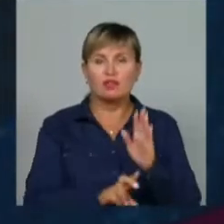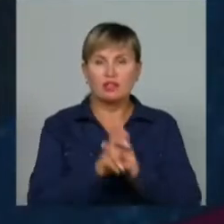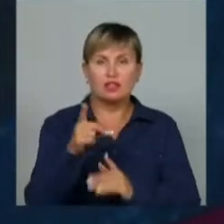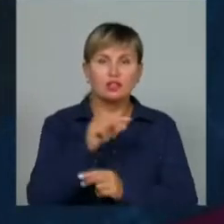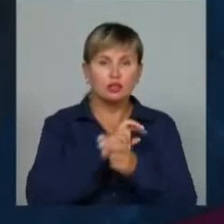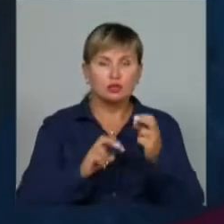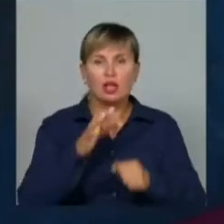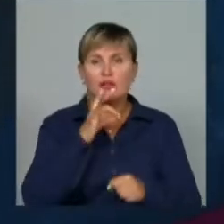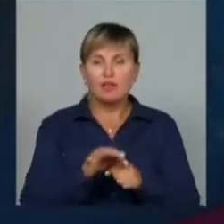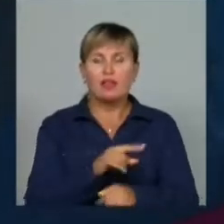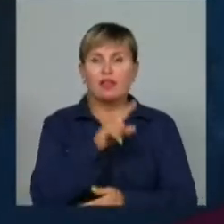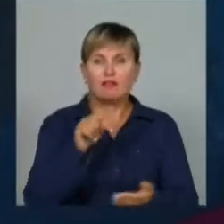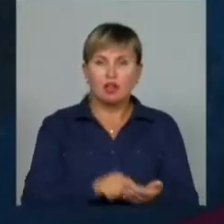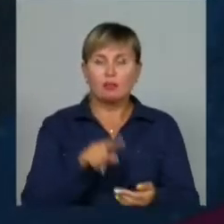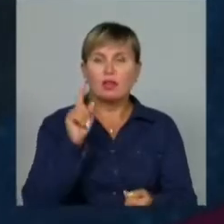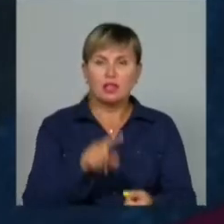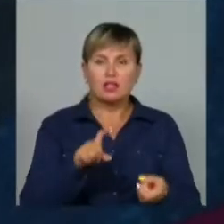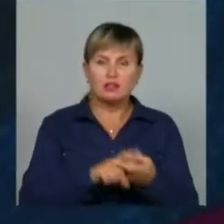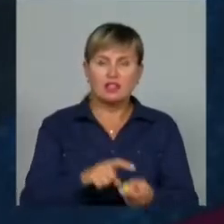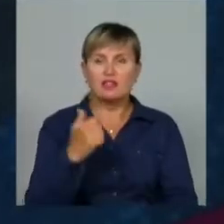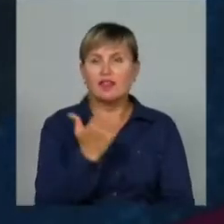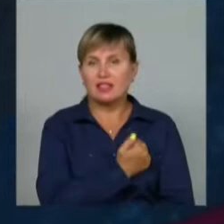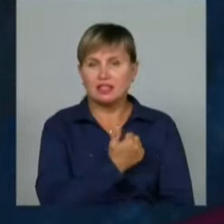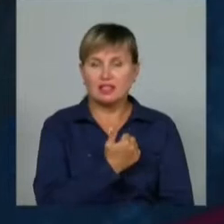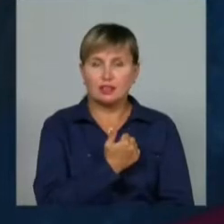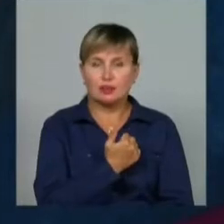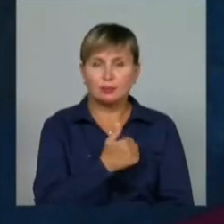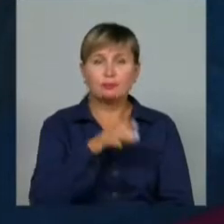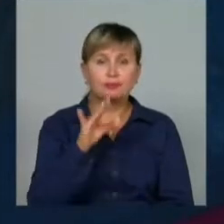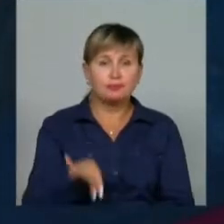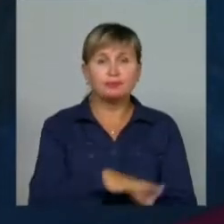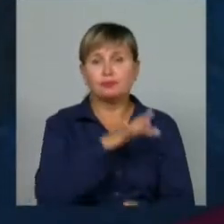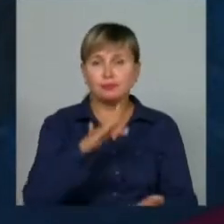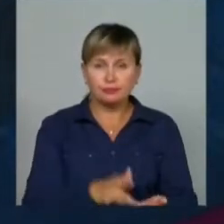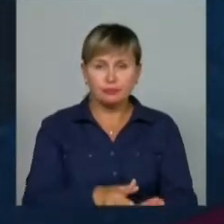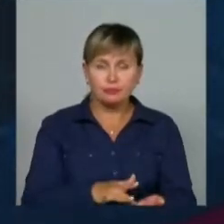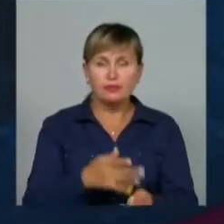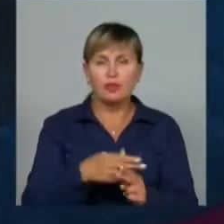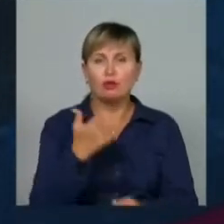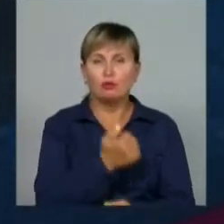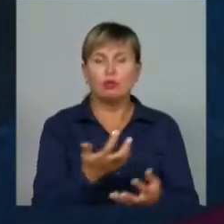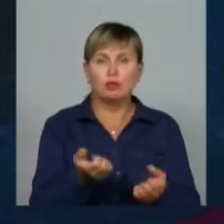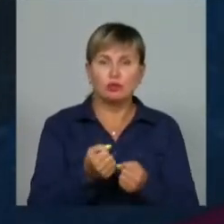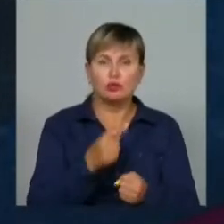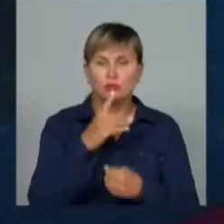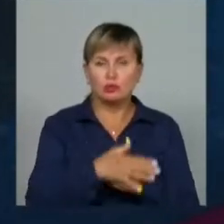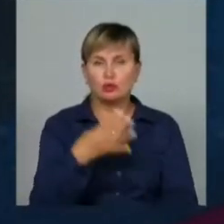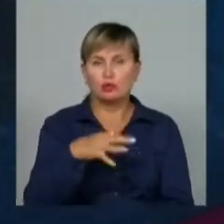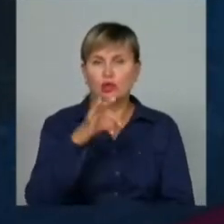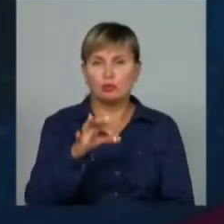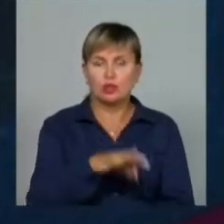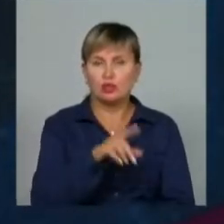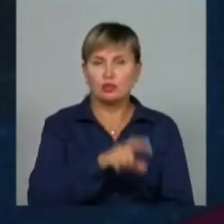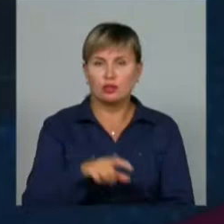ищут ответы на вопросы даже касательно вакцинации. Тем временем в мегаполисе антиковидный укол получили почти 40%